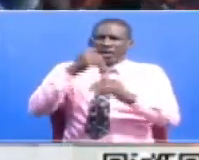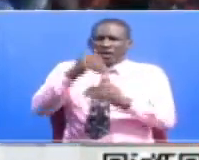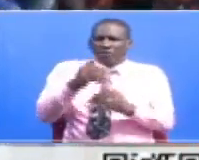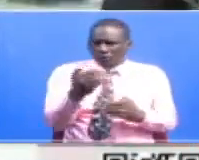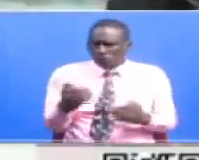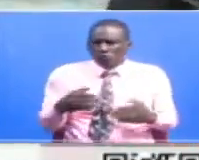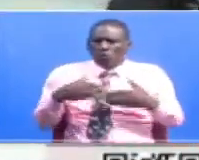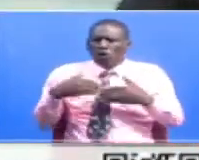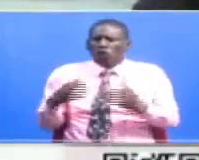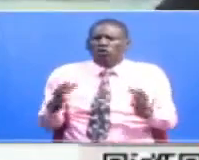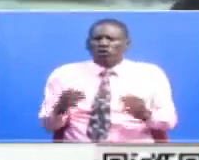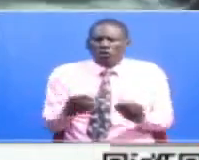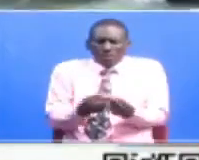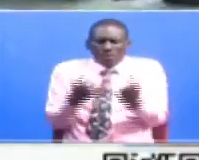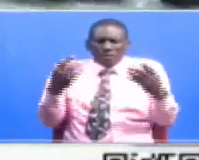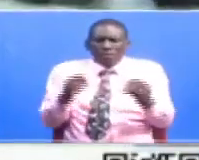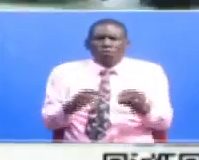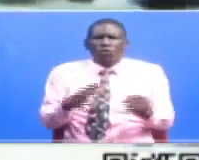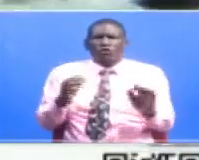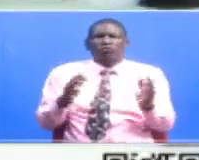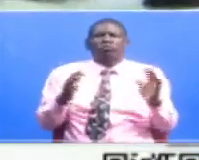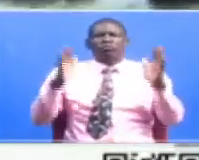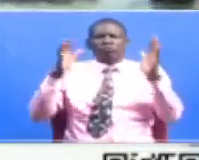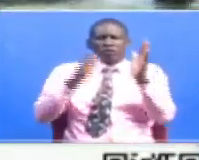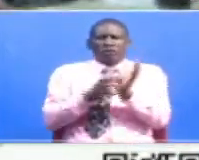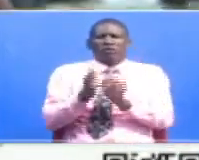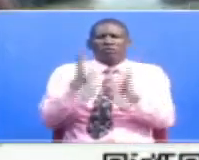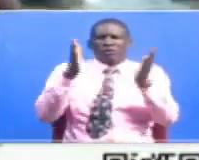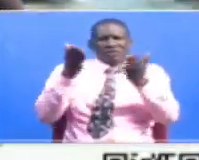mkubwa wa sherehe ya Christmas.